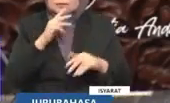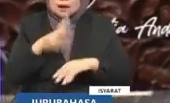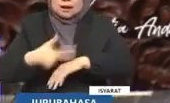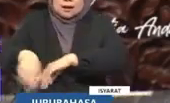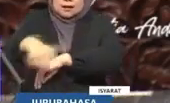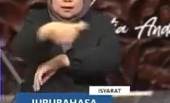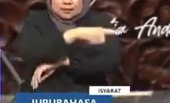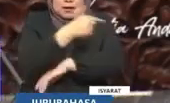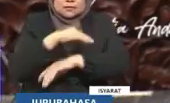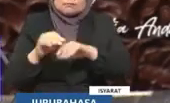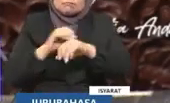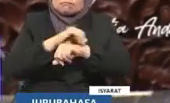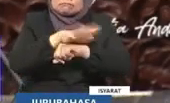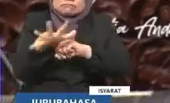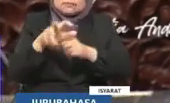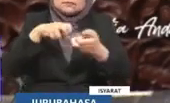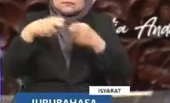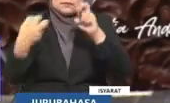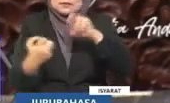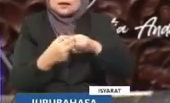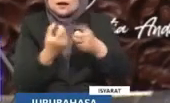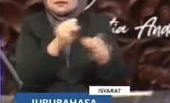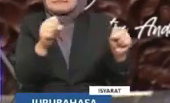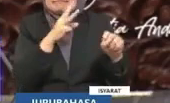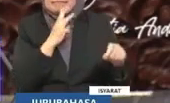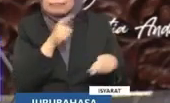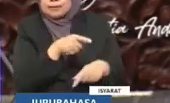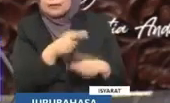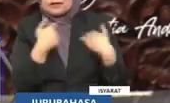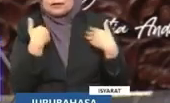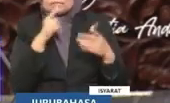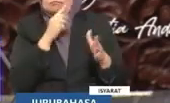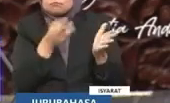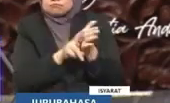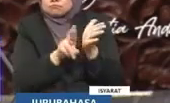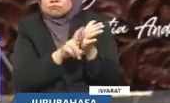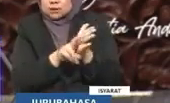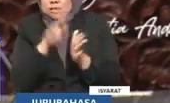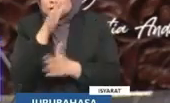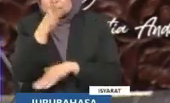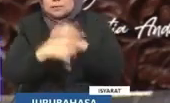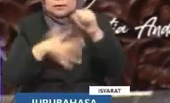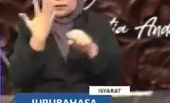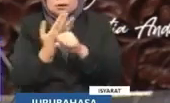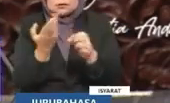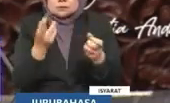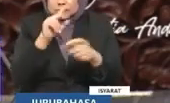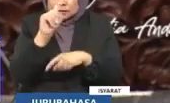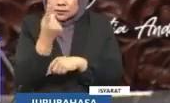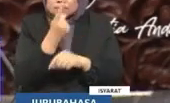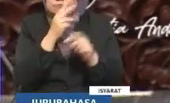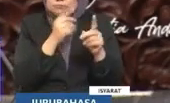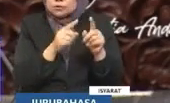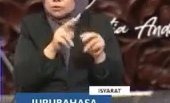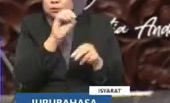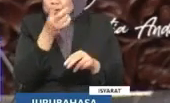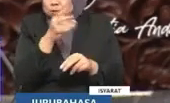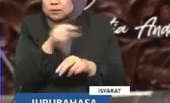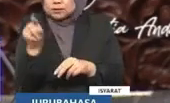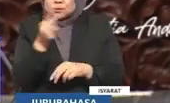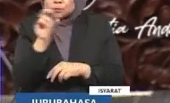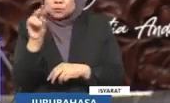air laut sehingga mempengaruhi ketersediaan air pada Sekar rekor sepanjang tempo lima tahun saja 2017